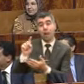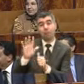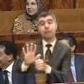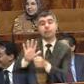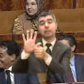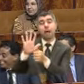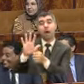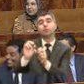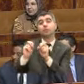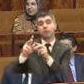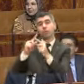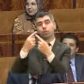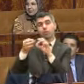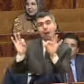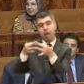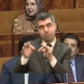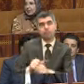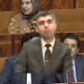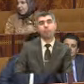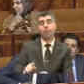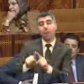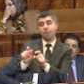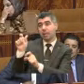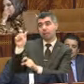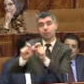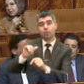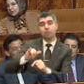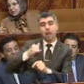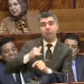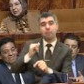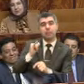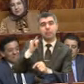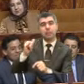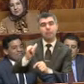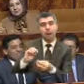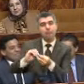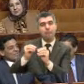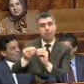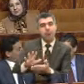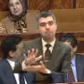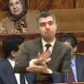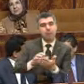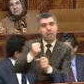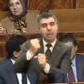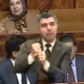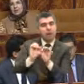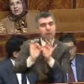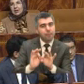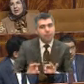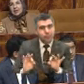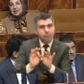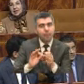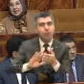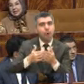للمخدومين. هذه الجماعات التي يظل شبابها يتخبط في المشاكل المرتبطة بالعيش الكريم ويعاني من الإحباط واليأس والتهميش